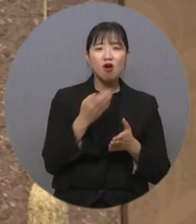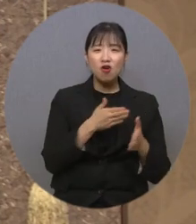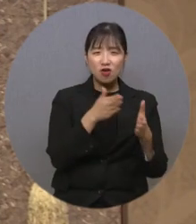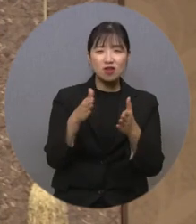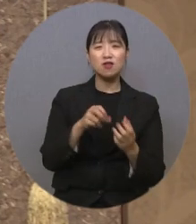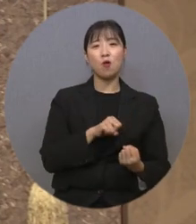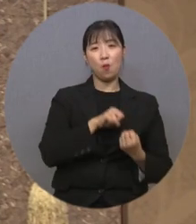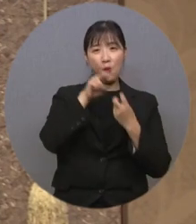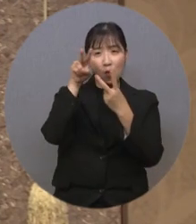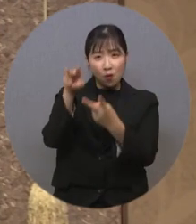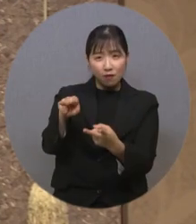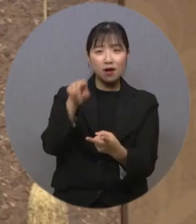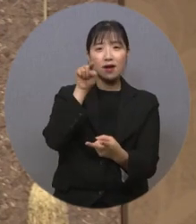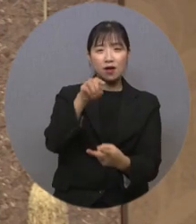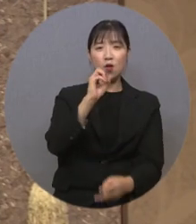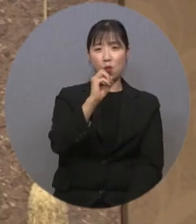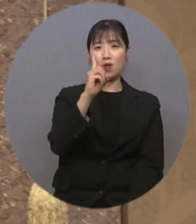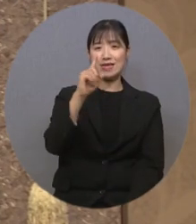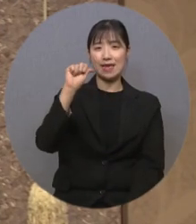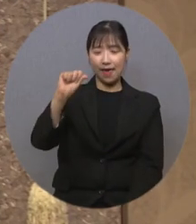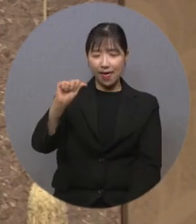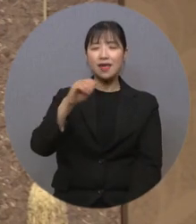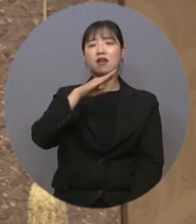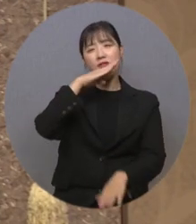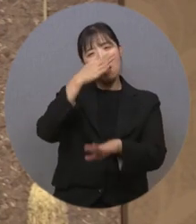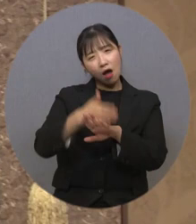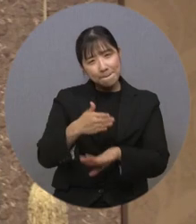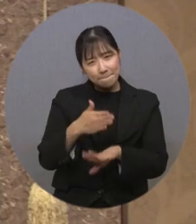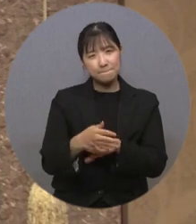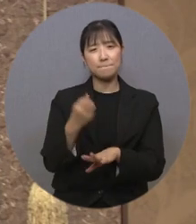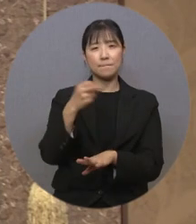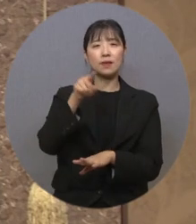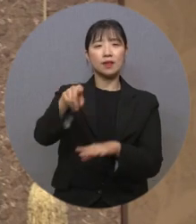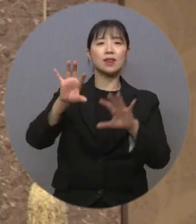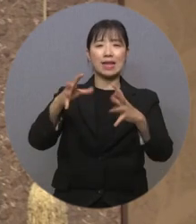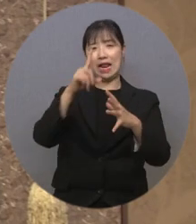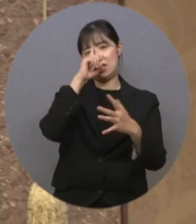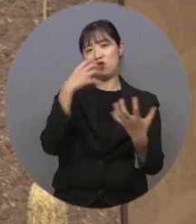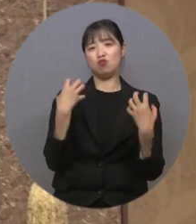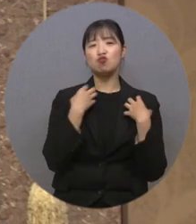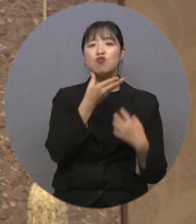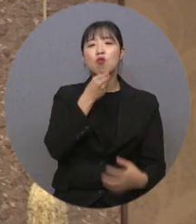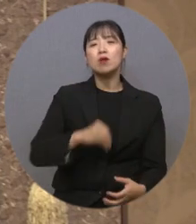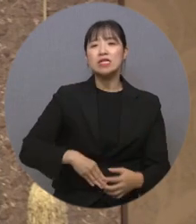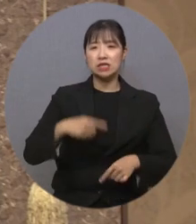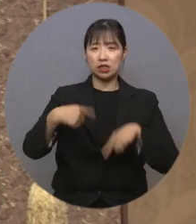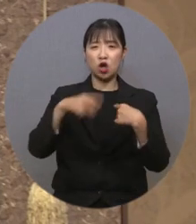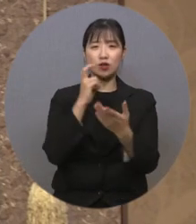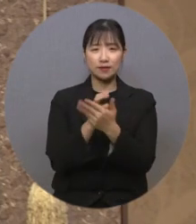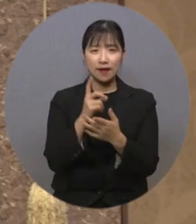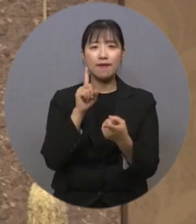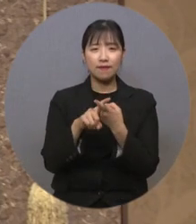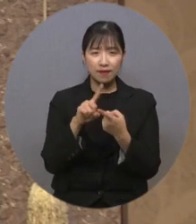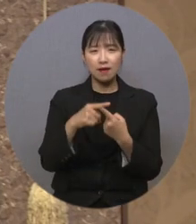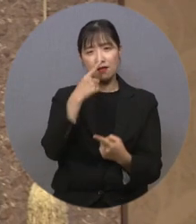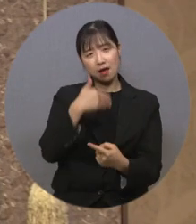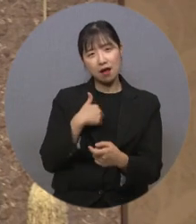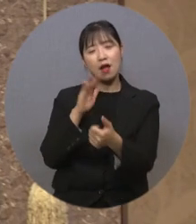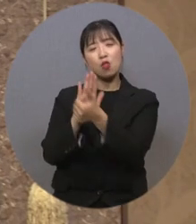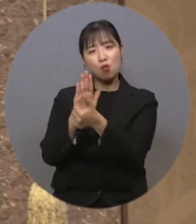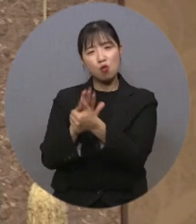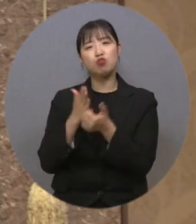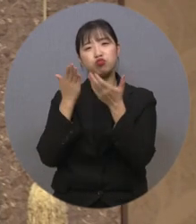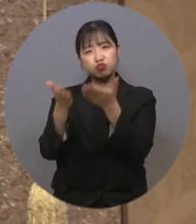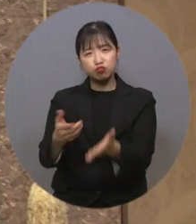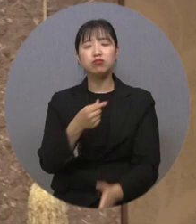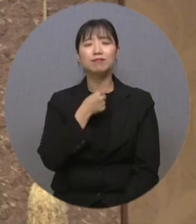보내준 그런 ODA에 감사하고 또 그 나라 정부의 복지 정책에 대해서 네. 제가 좀